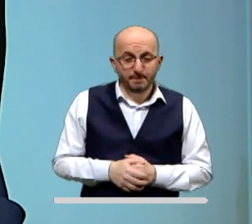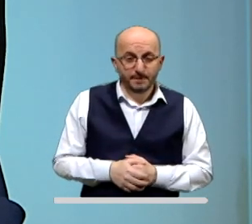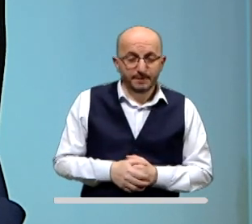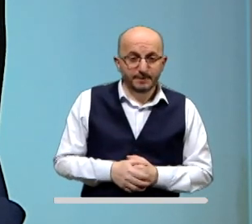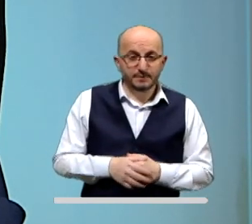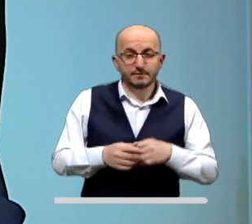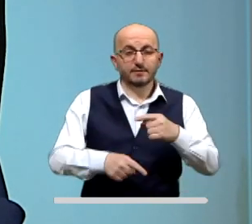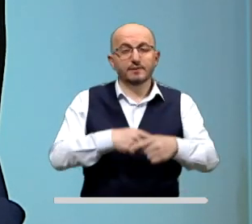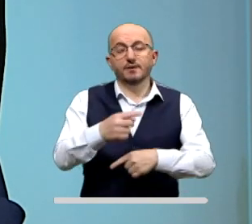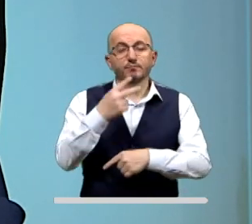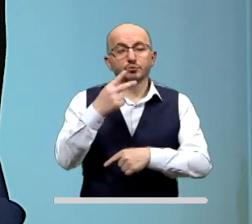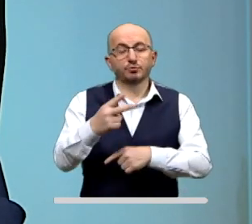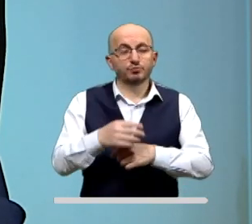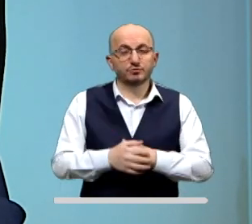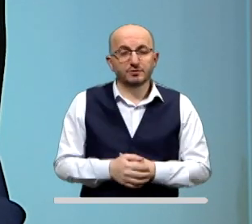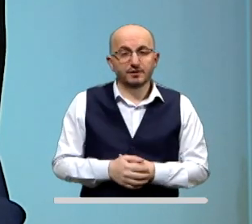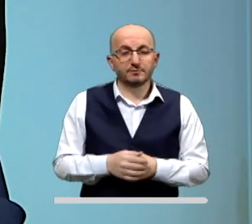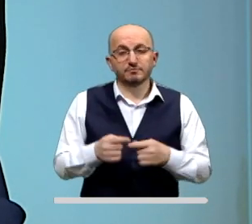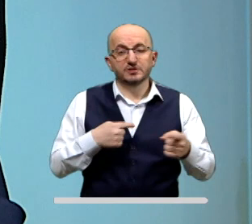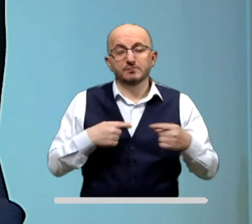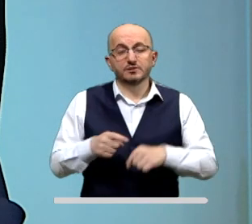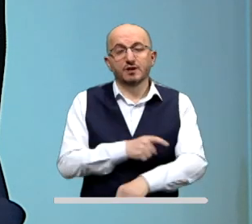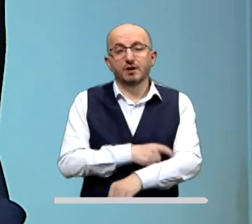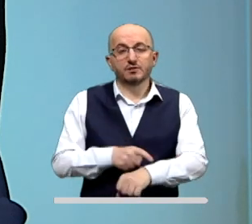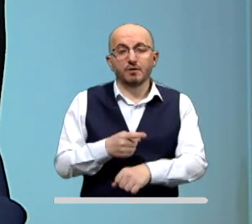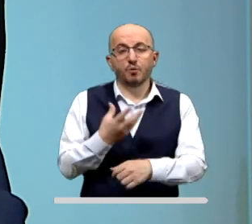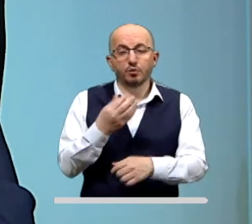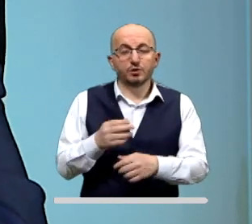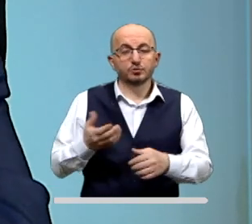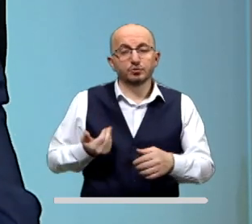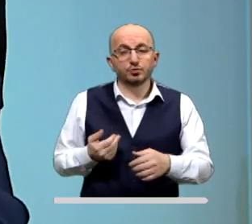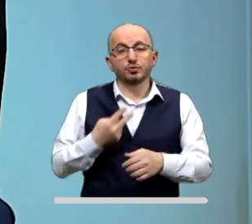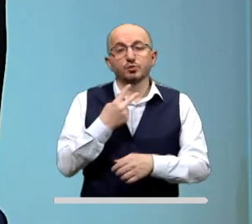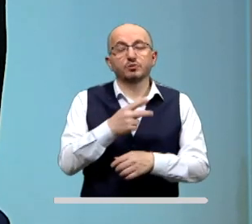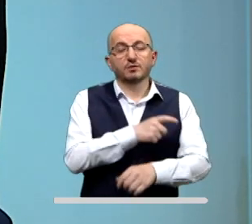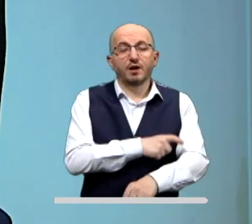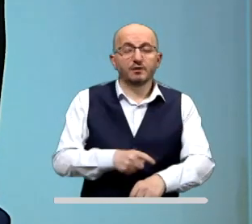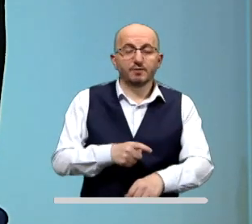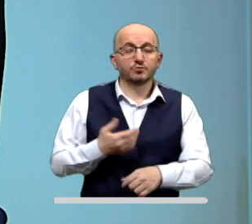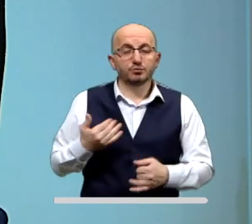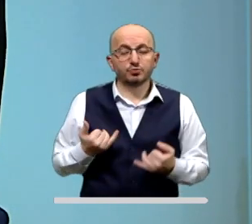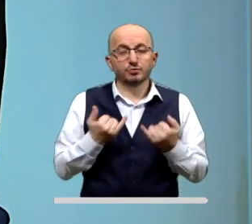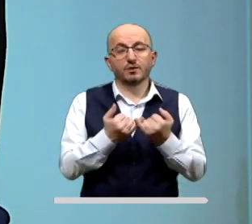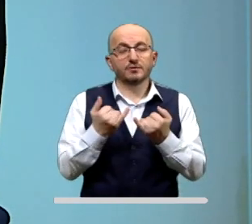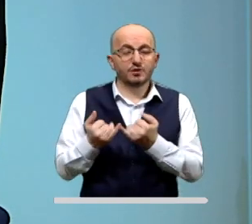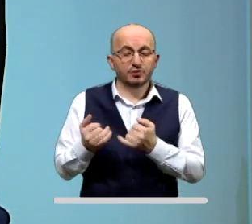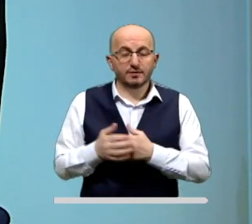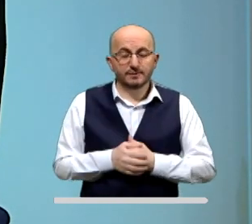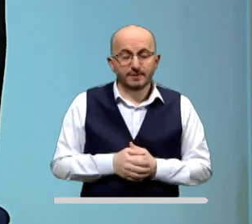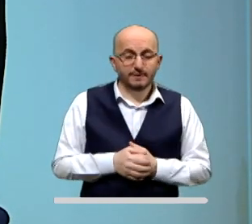mezhep yönünden yani birbirine haram olanlar süt yönünden de haramdır yani süt kardeşliği